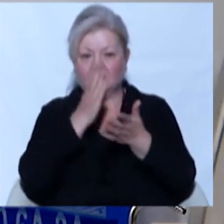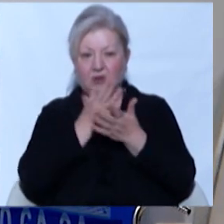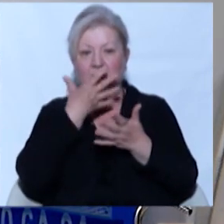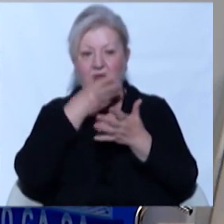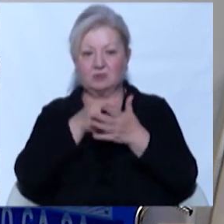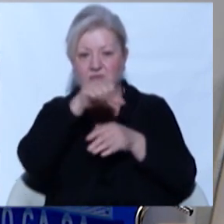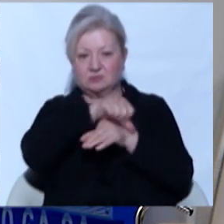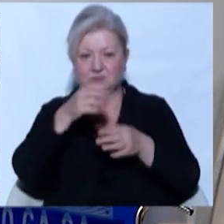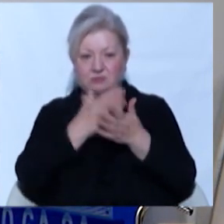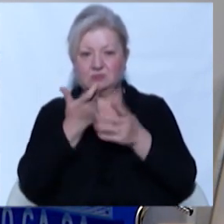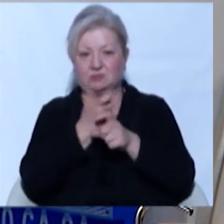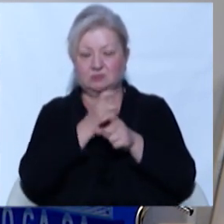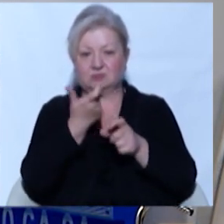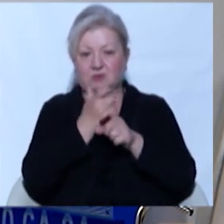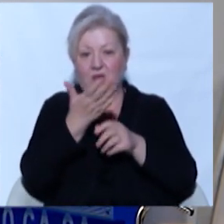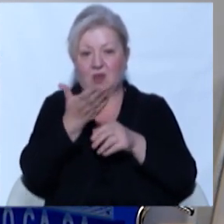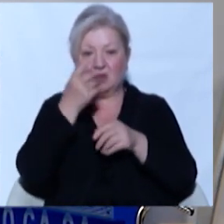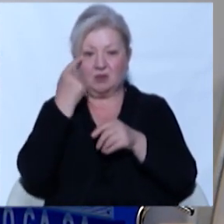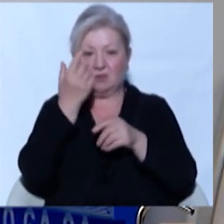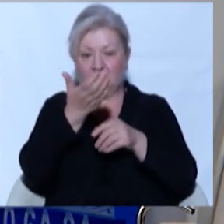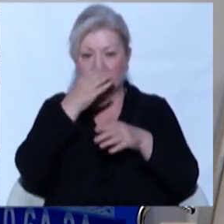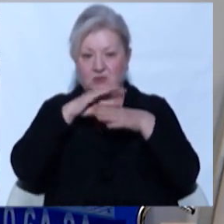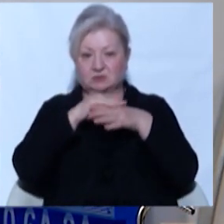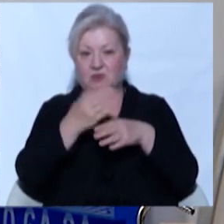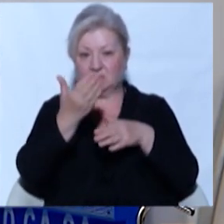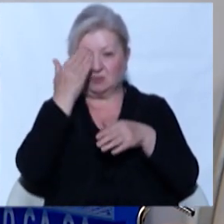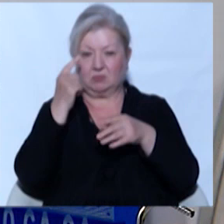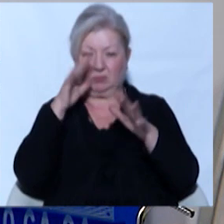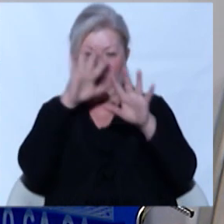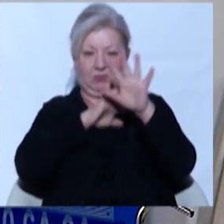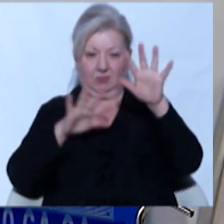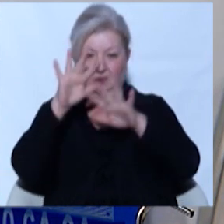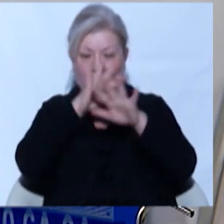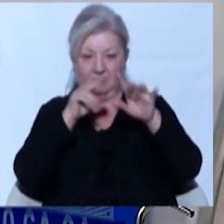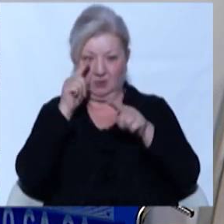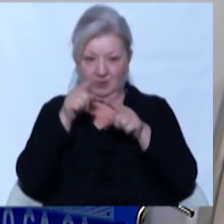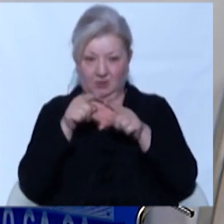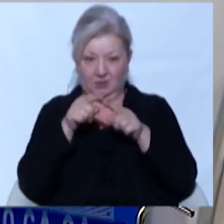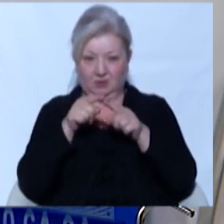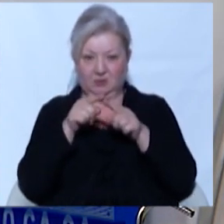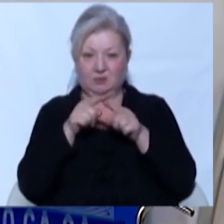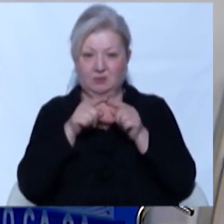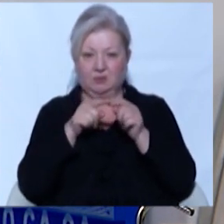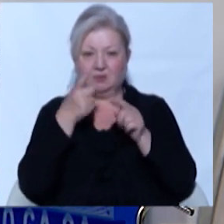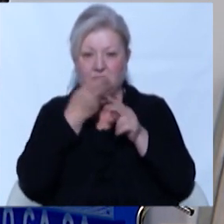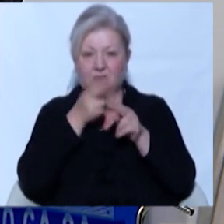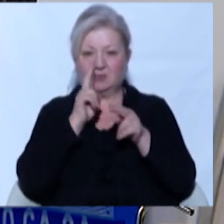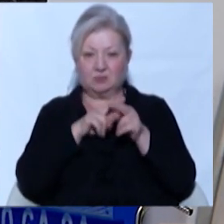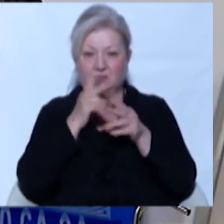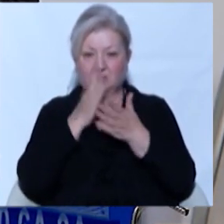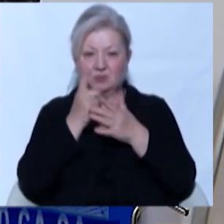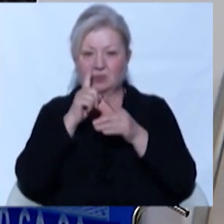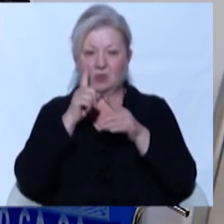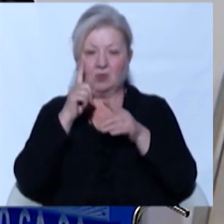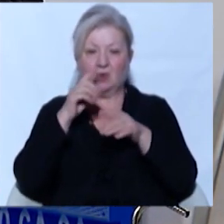ახლო, როდესაც თვალთან მოგვაქვს სხეული, ის უკვე იბლარება და ეს იმის გამო ხდება, რომ კუნთებს აღარა